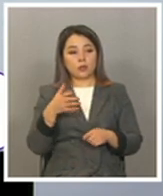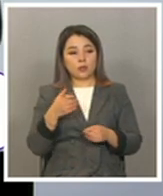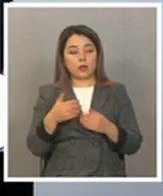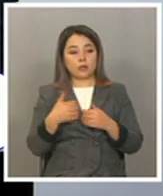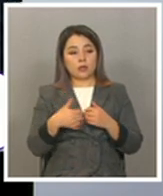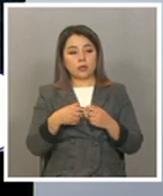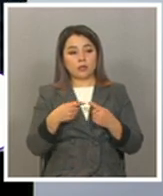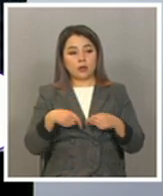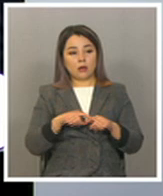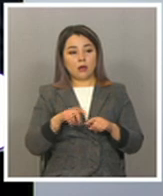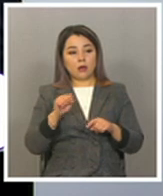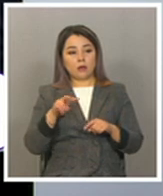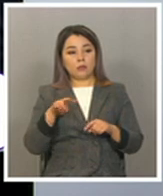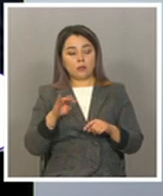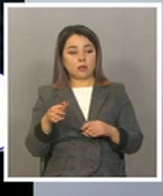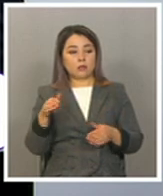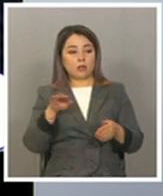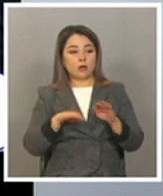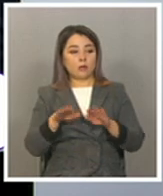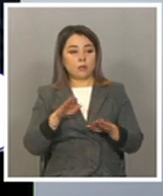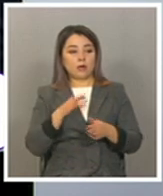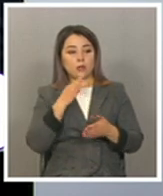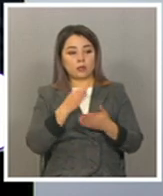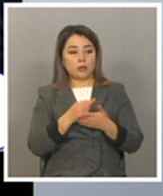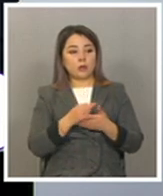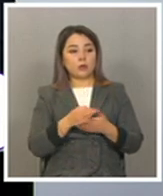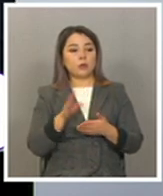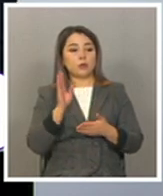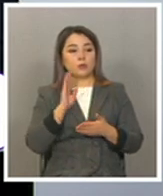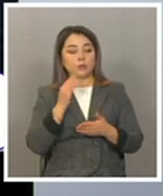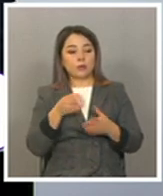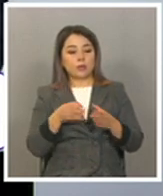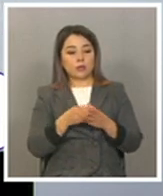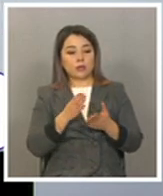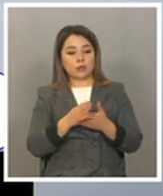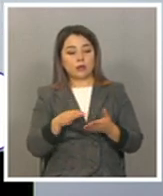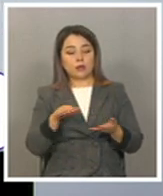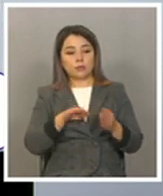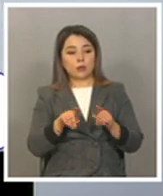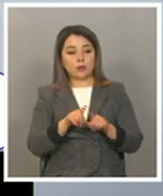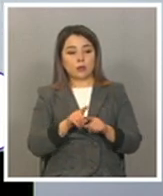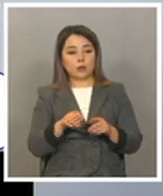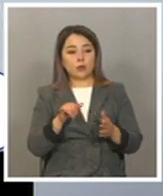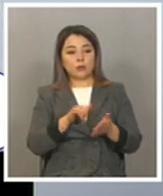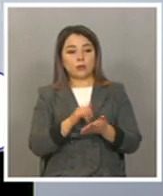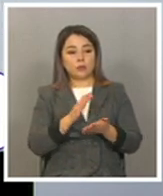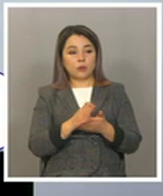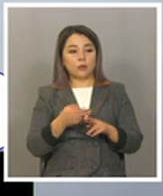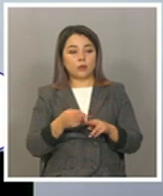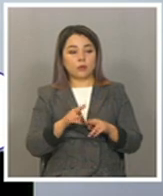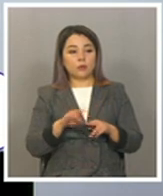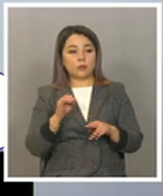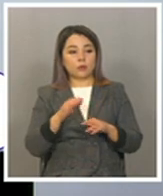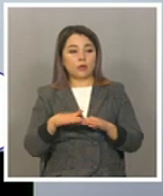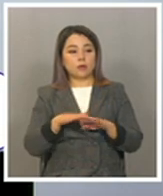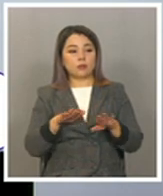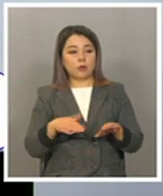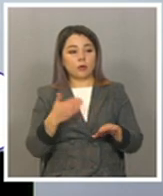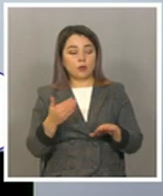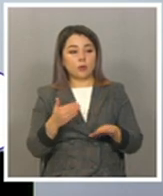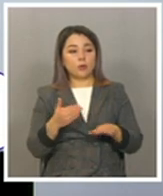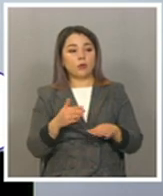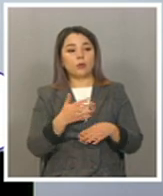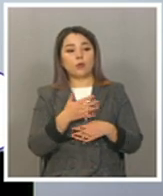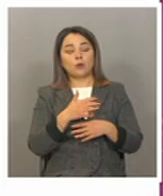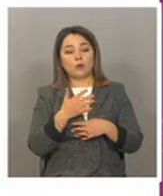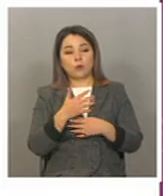аралығында альпілік таулы шалғынды белдеу мен субальпілік таулы шалғынды белдеу орналасқан. Одан оңтүстікке қарай ормандық сур